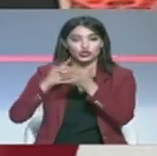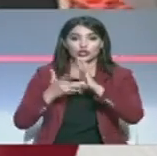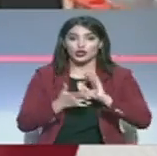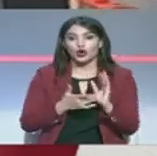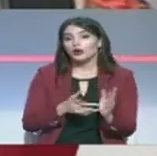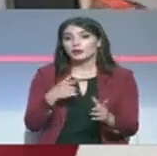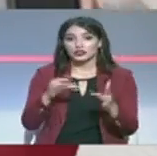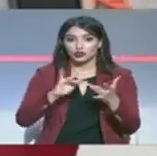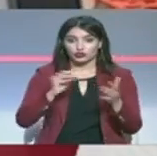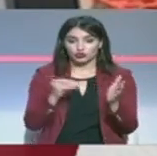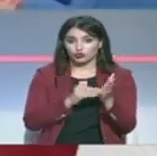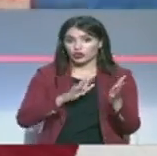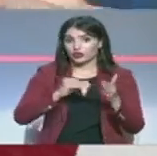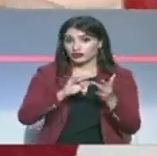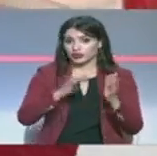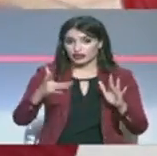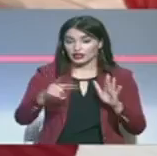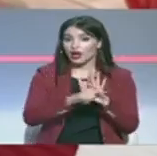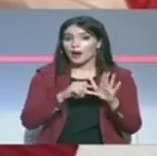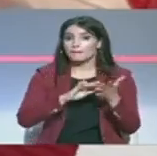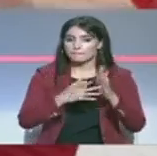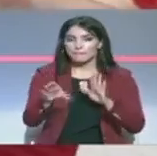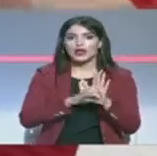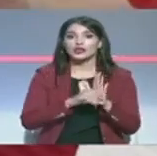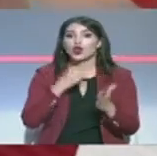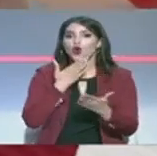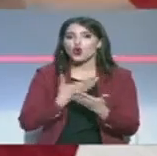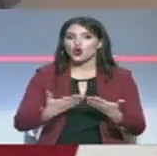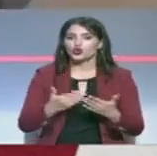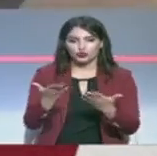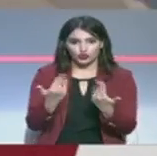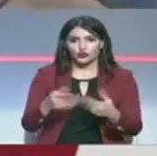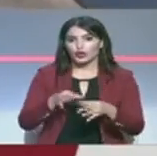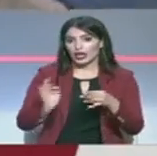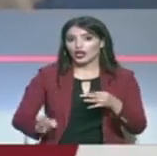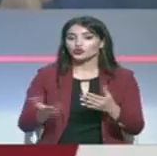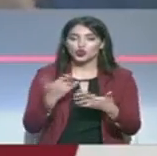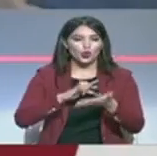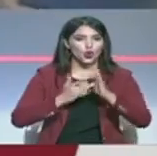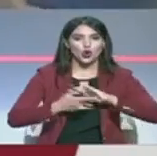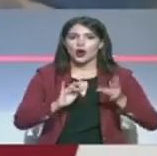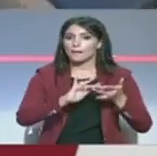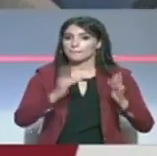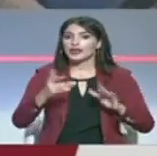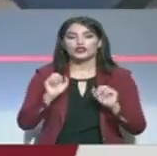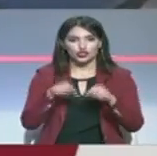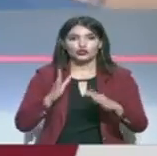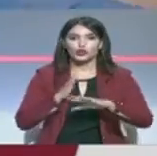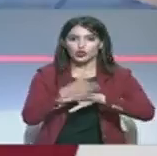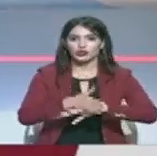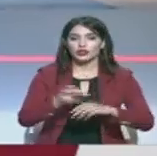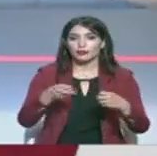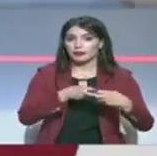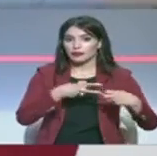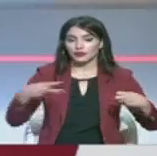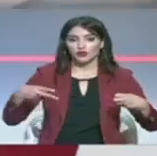الخارج منصة للتسجيل عن بعد تتيح أخذ الموعد وتلقي نتائج تحاليلهم، يتم الولوج إليها عبر